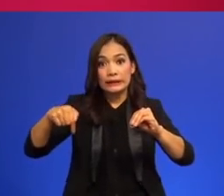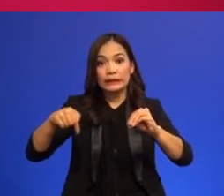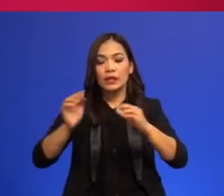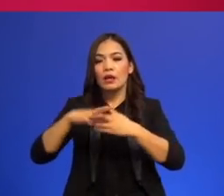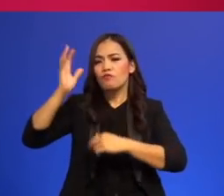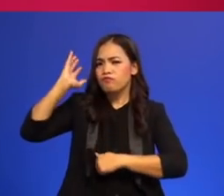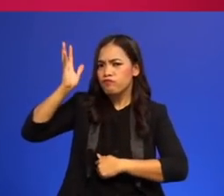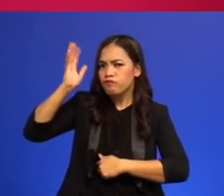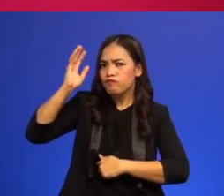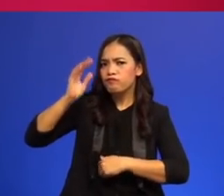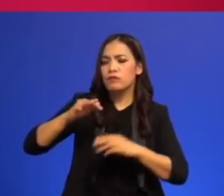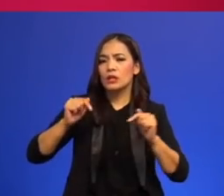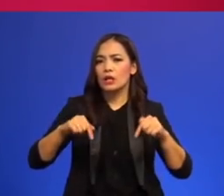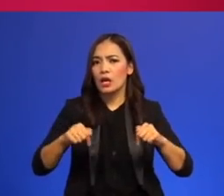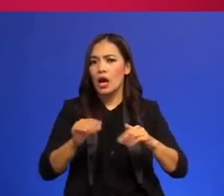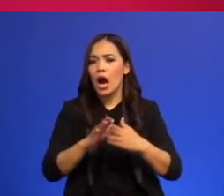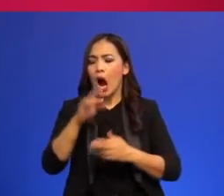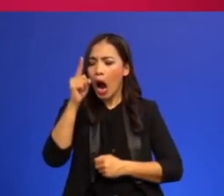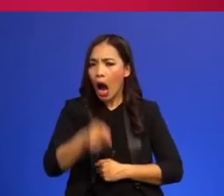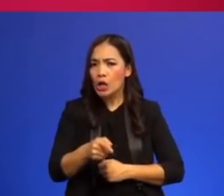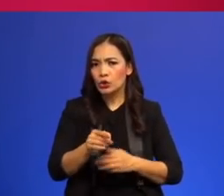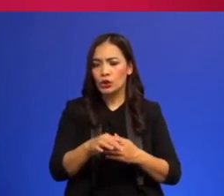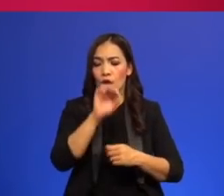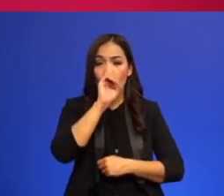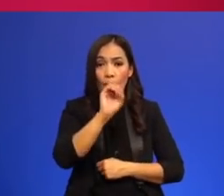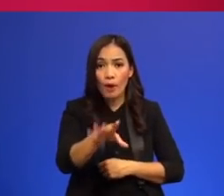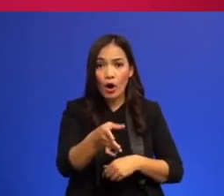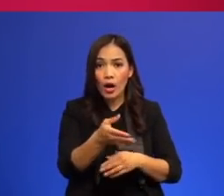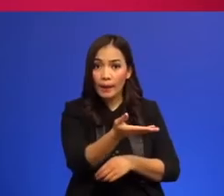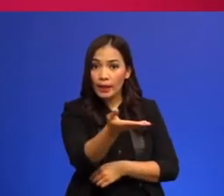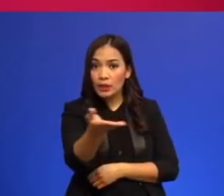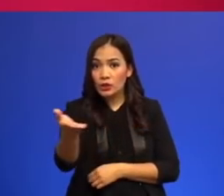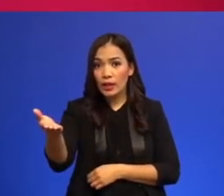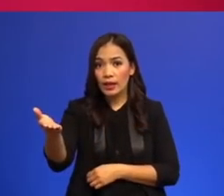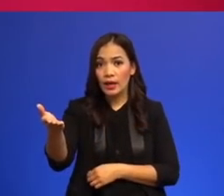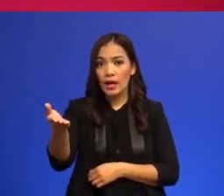bicaranya, saya harus menyampaikan bahwa